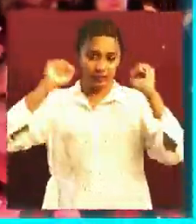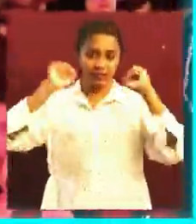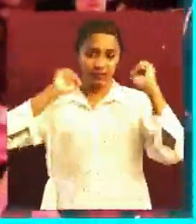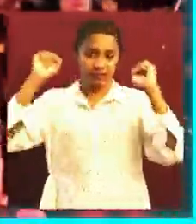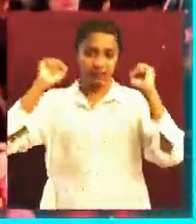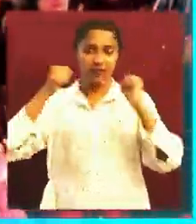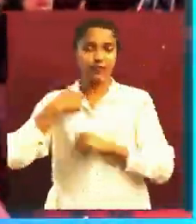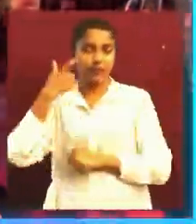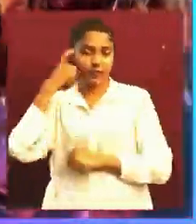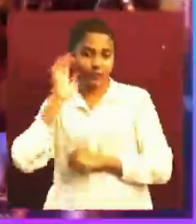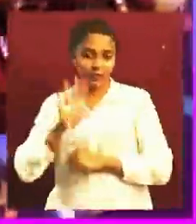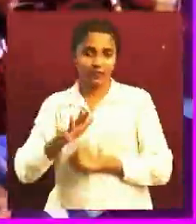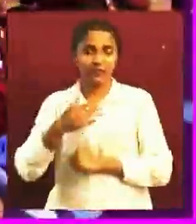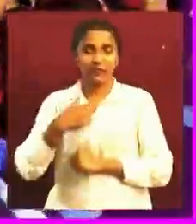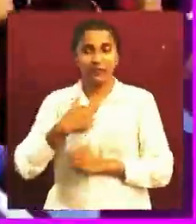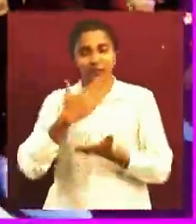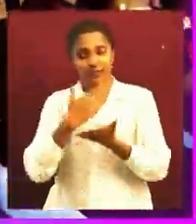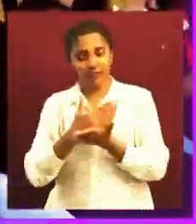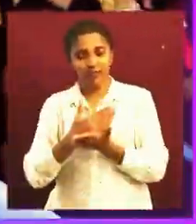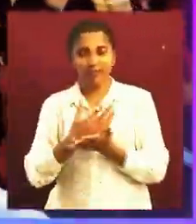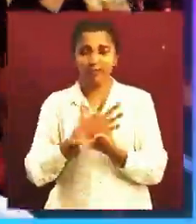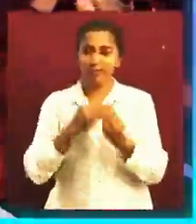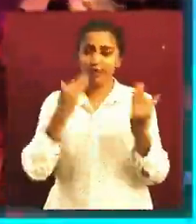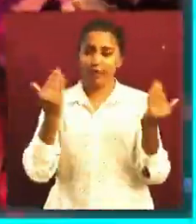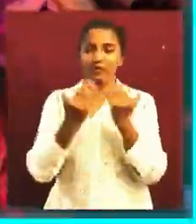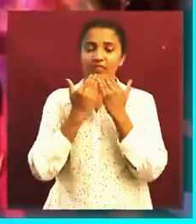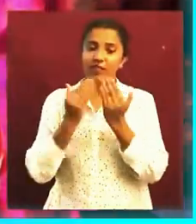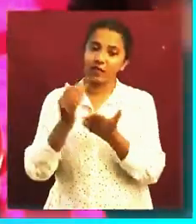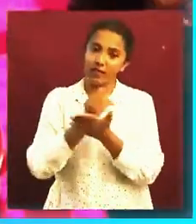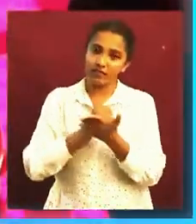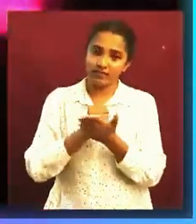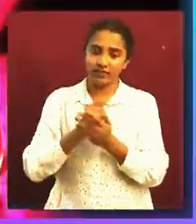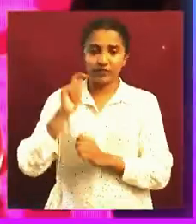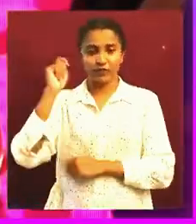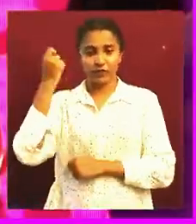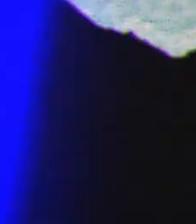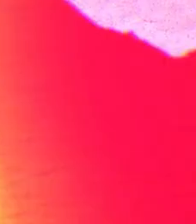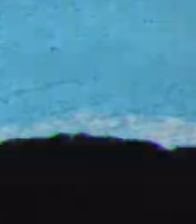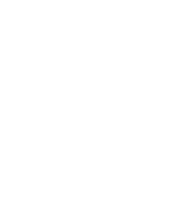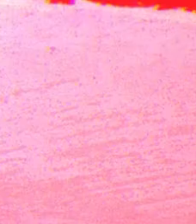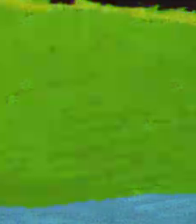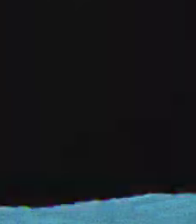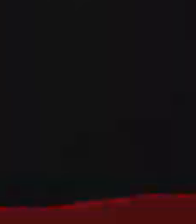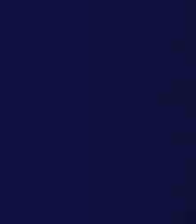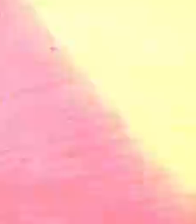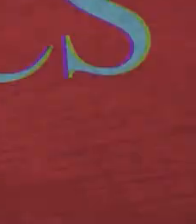ජය වේවා කියලා ප්‍රාර්ථනා කරමින් මම නතර වෙනවා. භූමි ස්තුතිය හැම දිනාටම ජය වේවා.